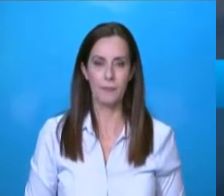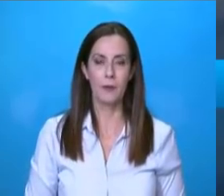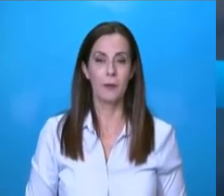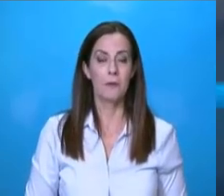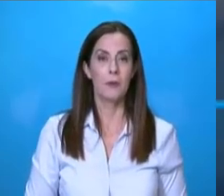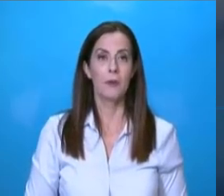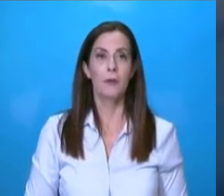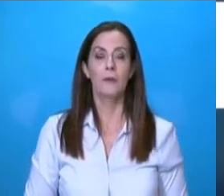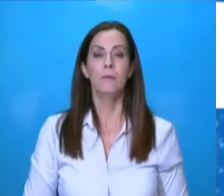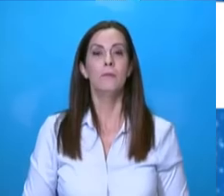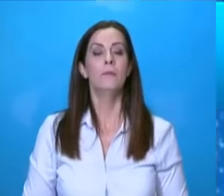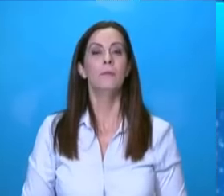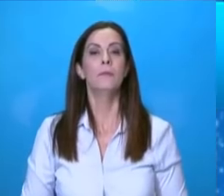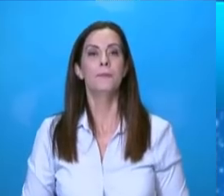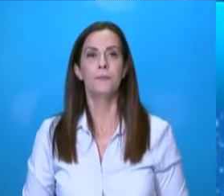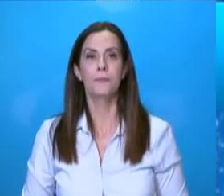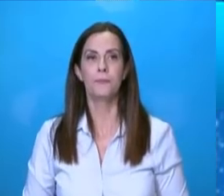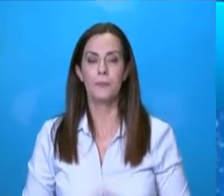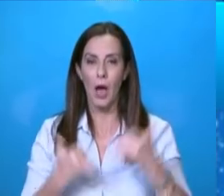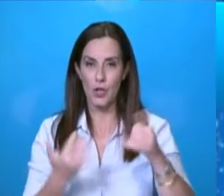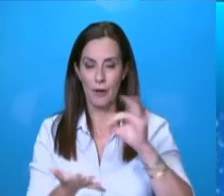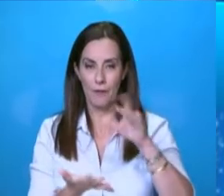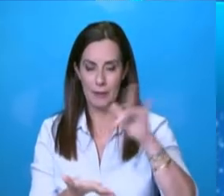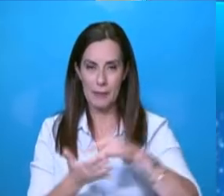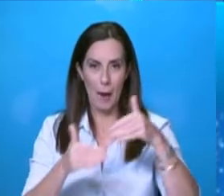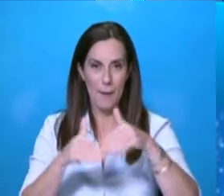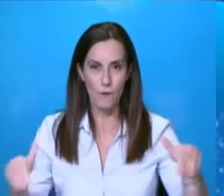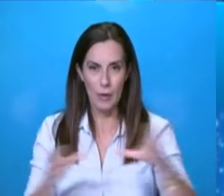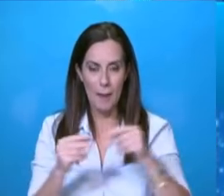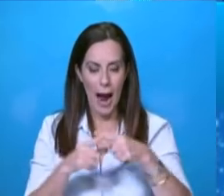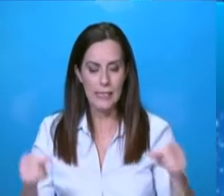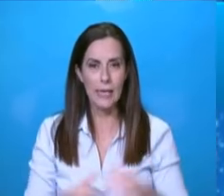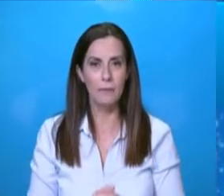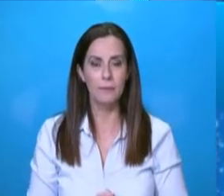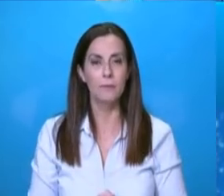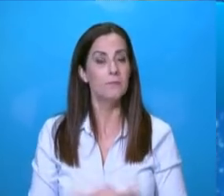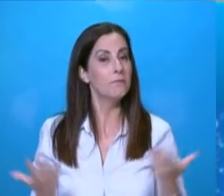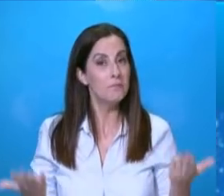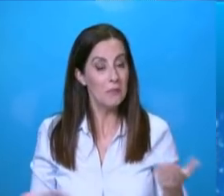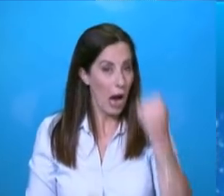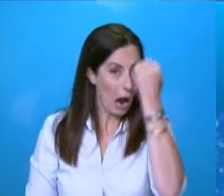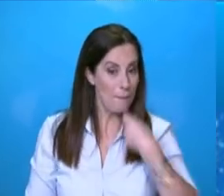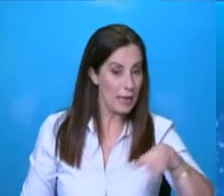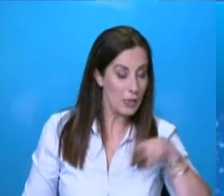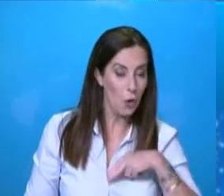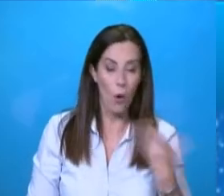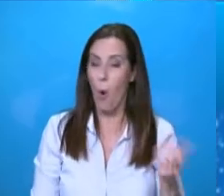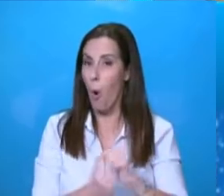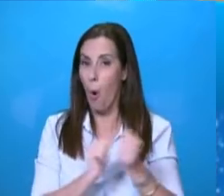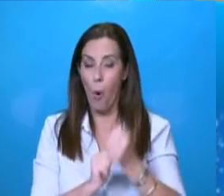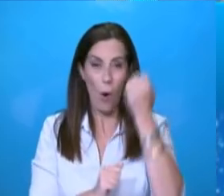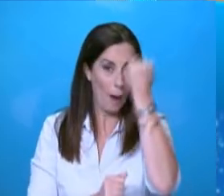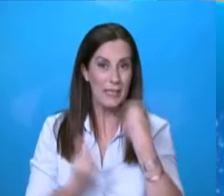באותו עניין משה שטיימץ כתבנו בגבול הרצועה, בין אם רואים בחמאס אחראי ובין אם מבינים שהוא פחות